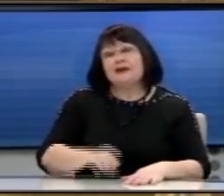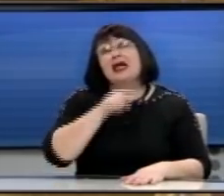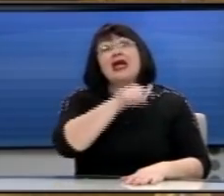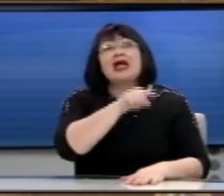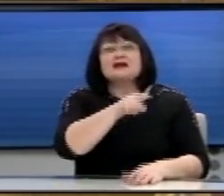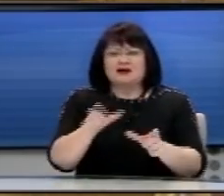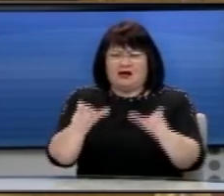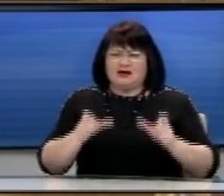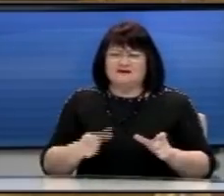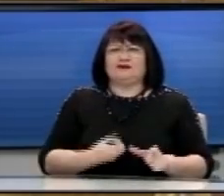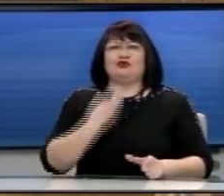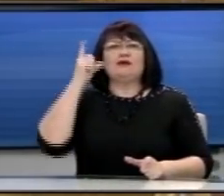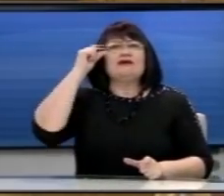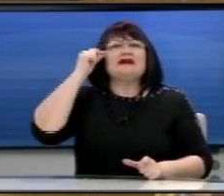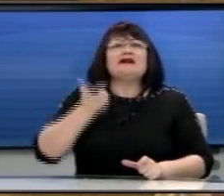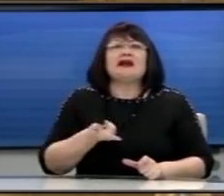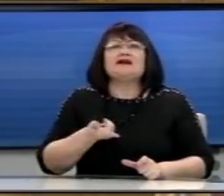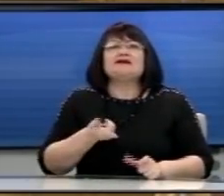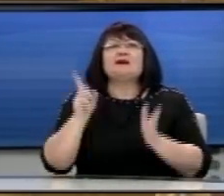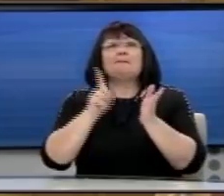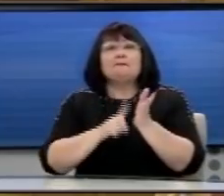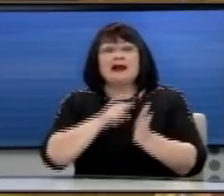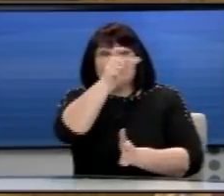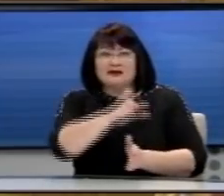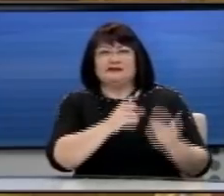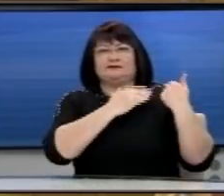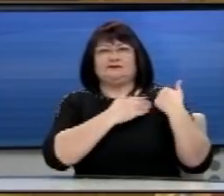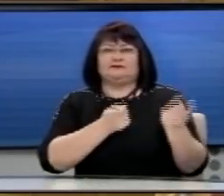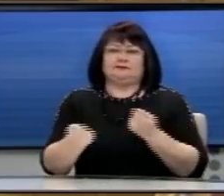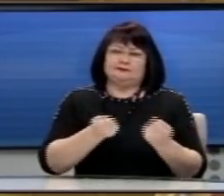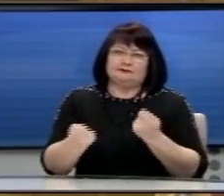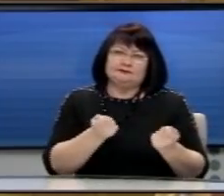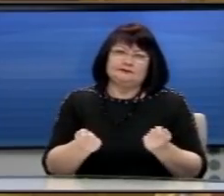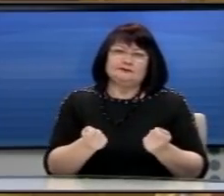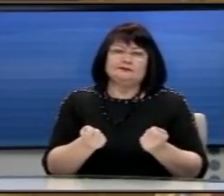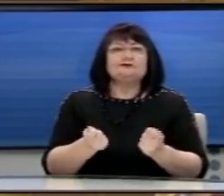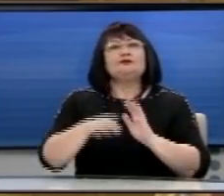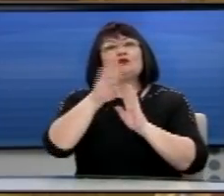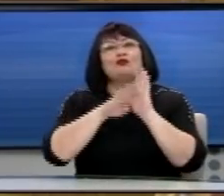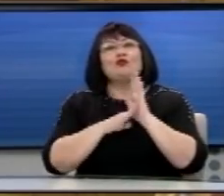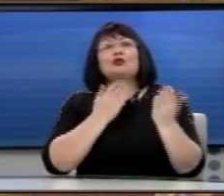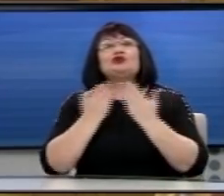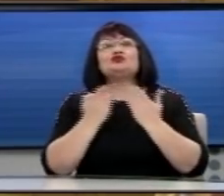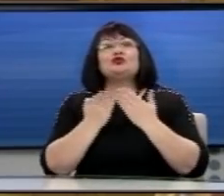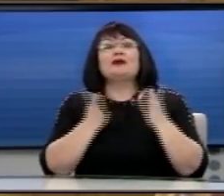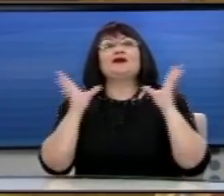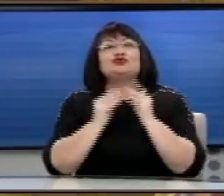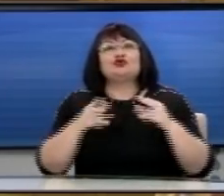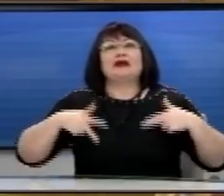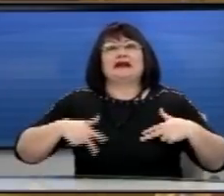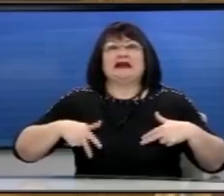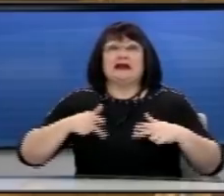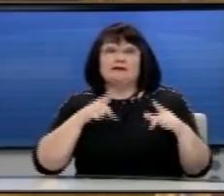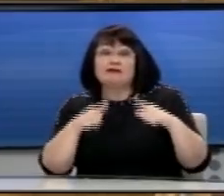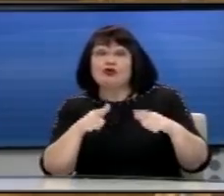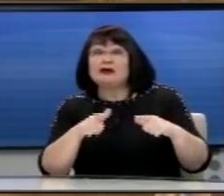με ανασφάλεια, γιατί αυτό που θα πρέπει να οργανώσετε σαν συστατικό στοιχείο του προγράμματος σπουδών με κρατική